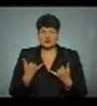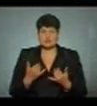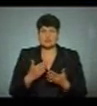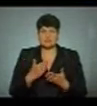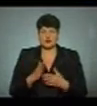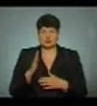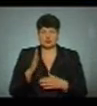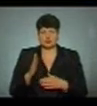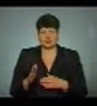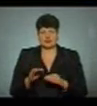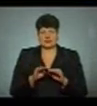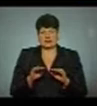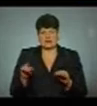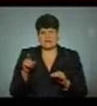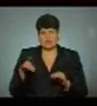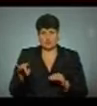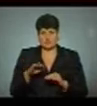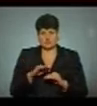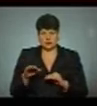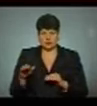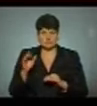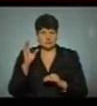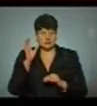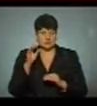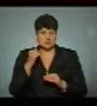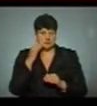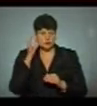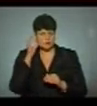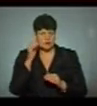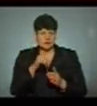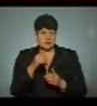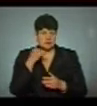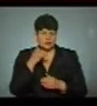мають бути, скажімо, на рівні європейського рівня. Почуємо ще один дзвінок. Доброго вечора. Будь ласка, запитуйте.